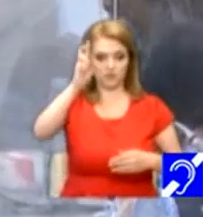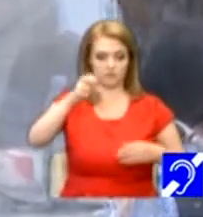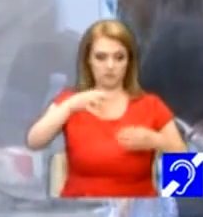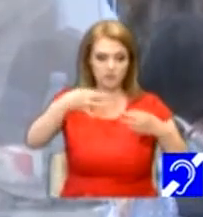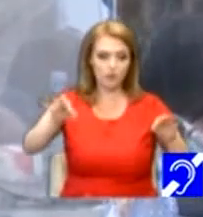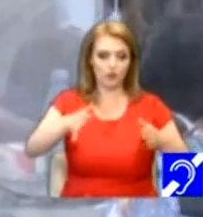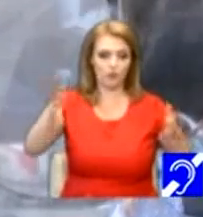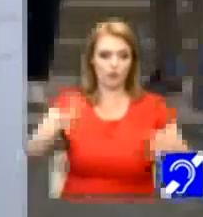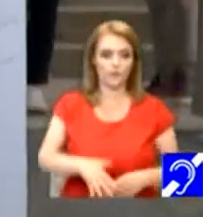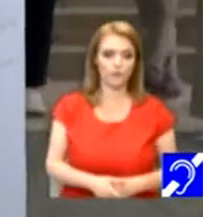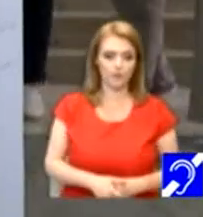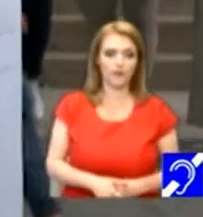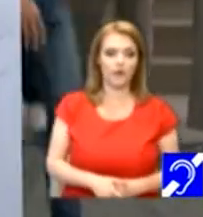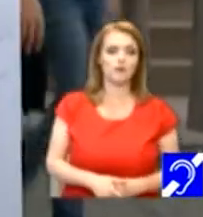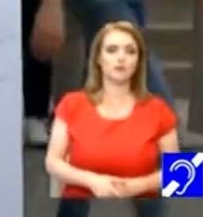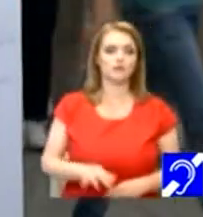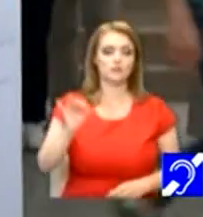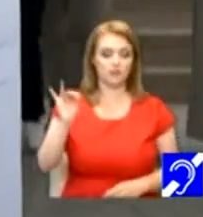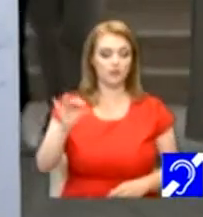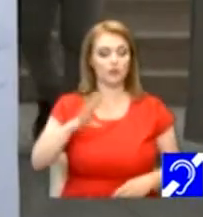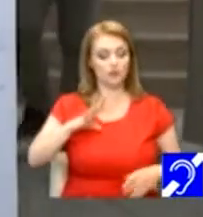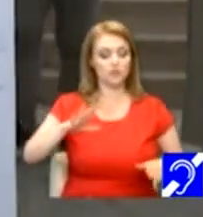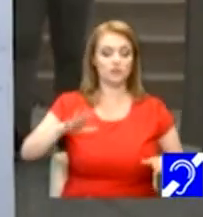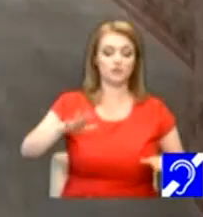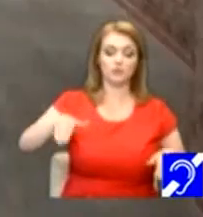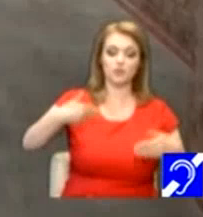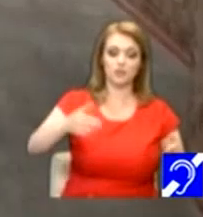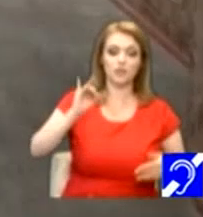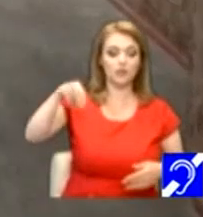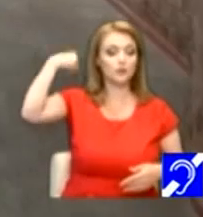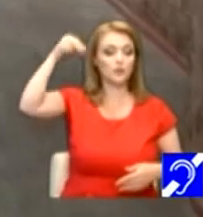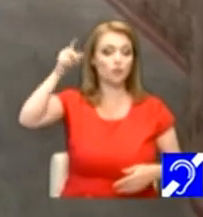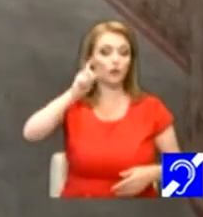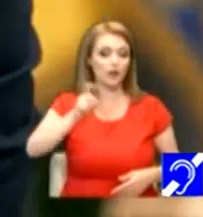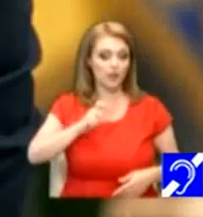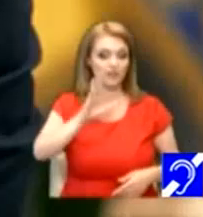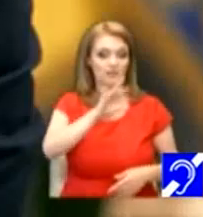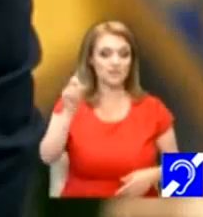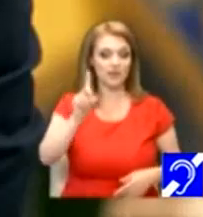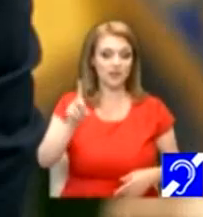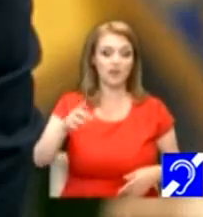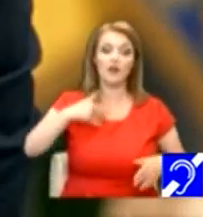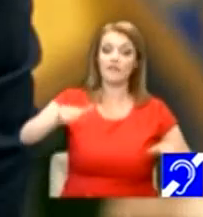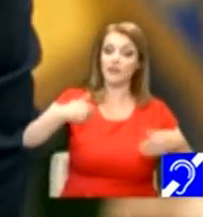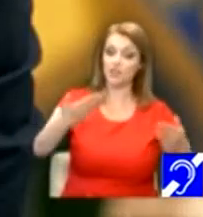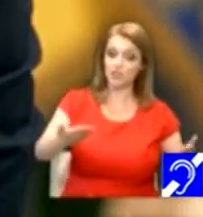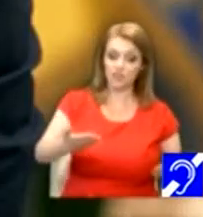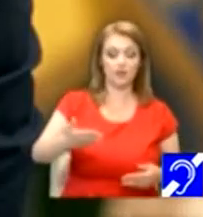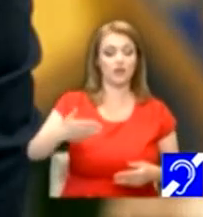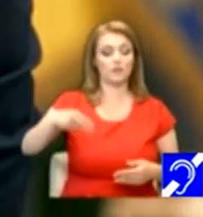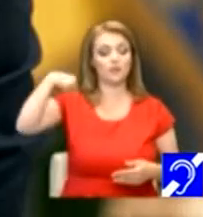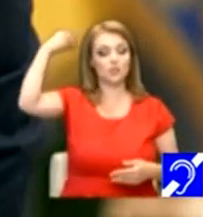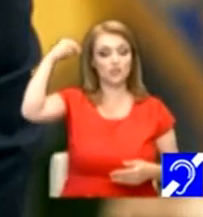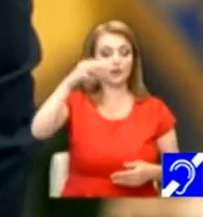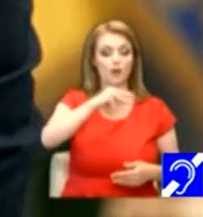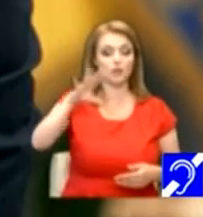forțelor reformiste și pro-europene a fost salutată și de președintele ucrainean Volodymyr Zelensky. Felicitări colegii mele,